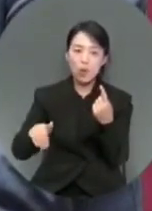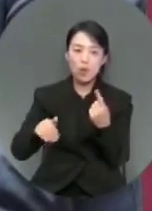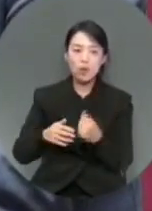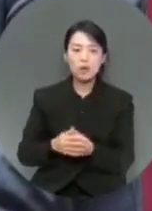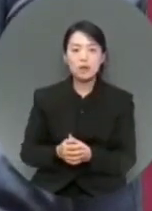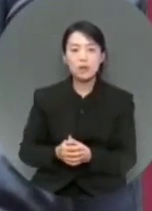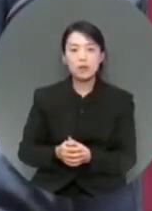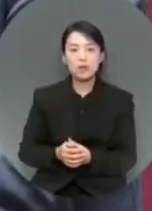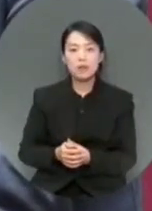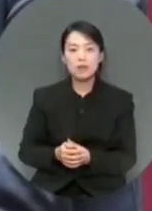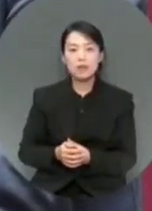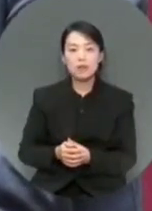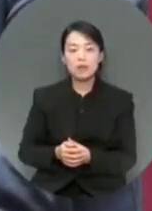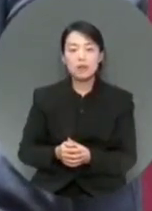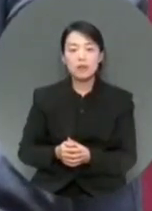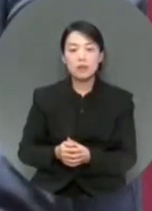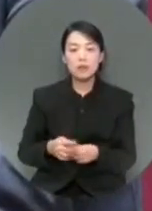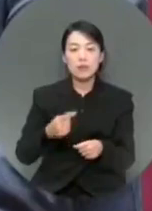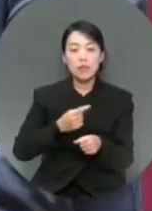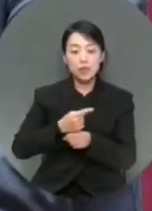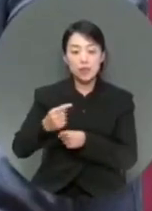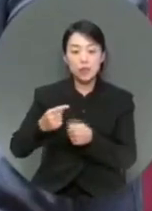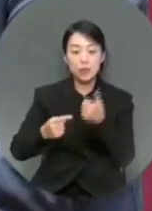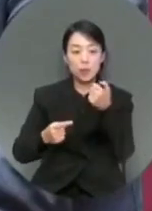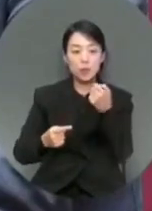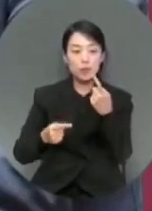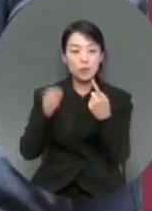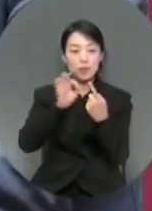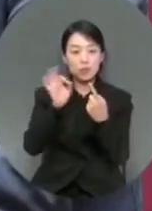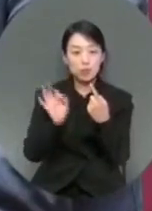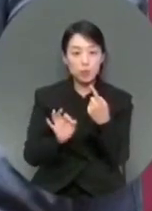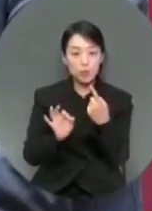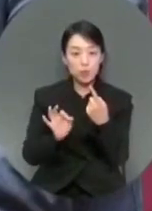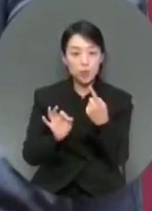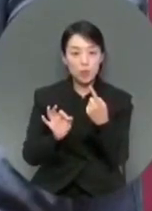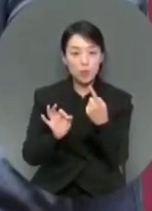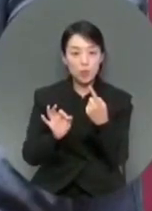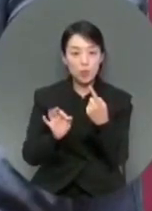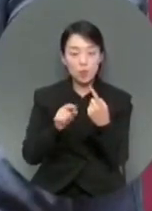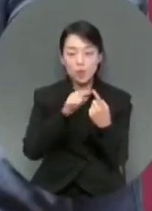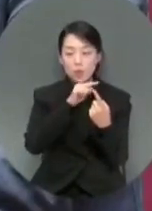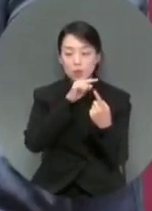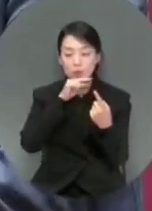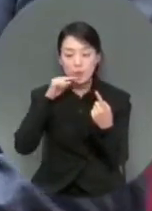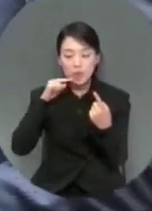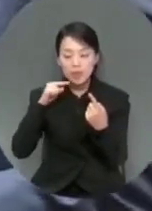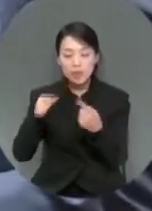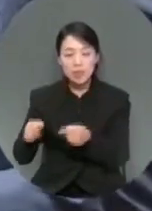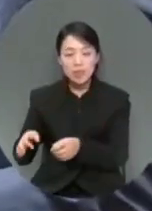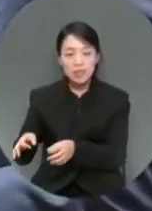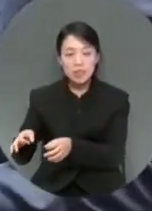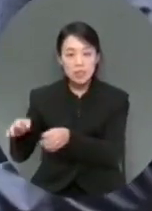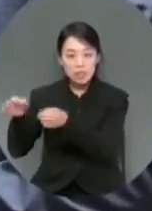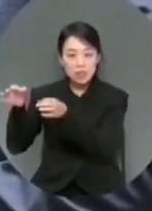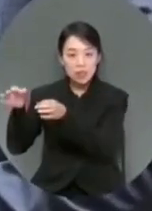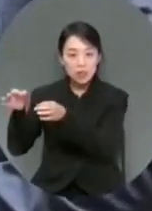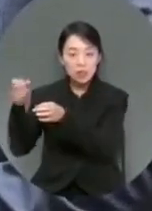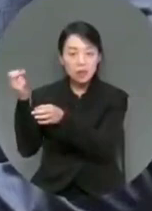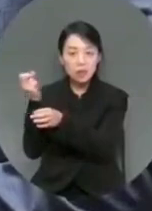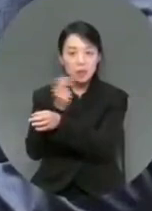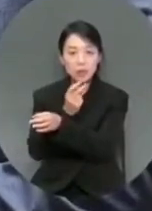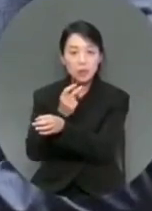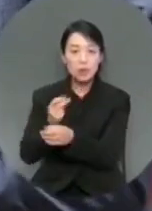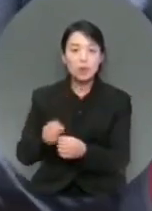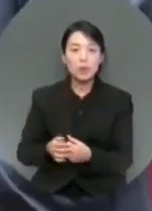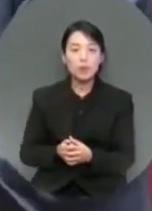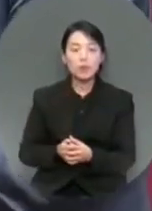지금 내년에는 아마 51%로 국가 채무가 증가될 걸로 보이고요. 또 이는